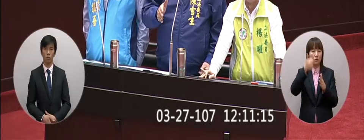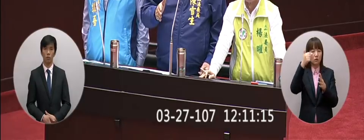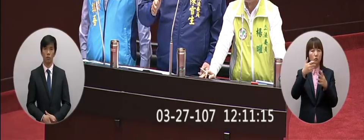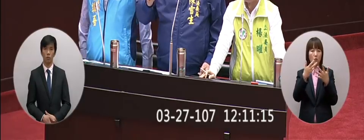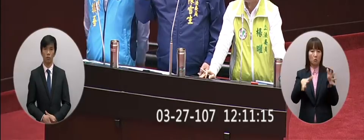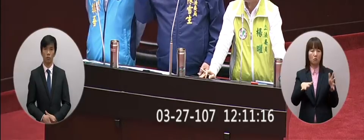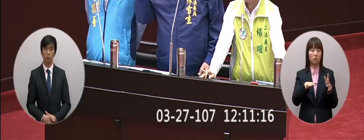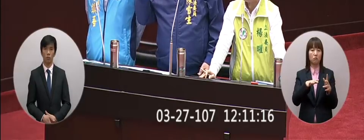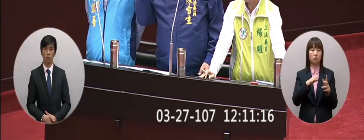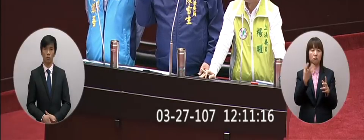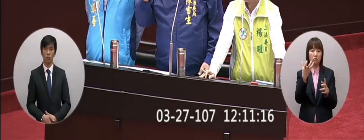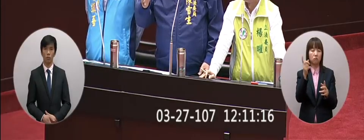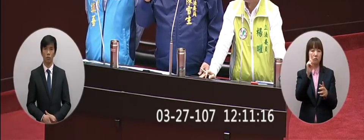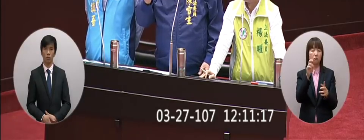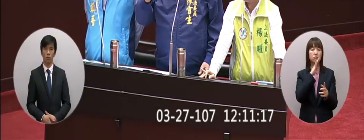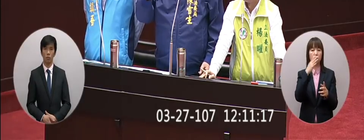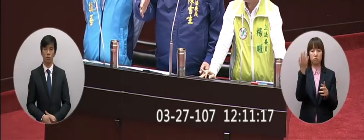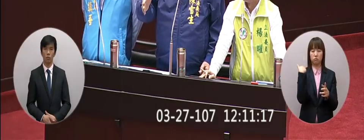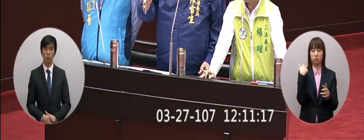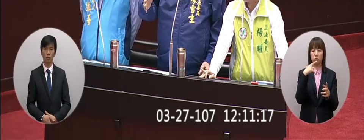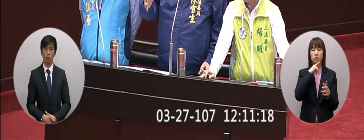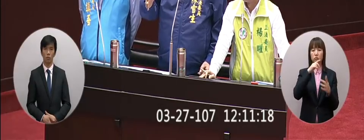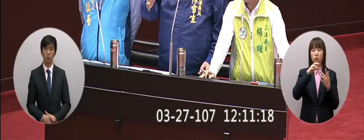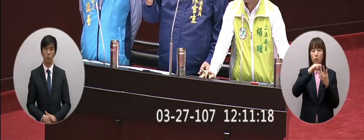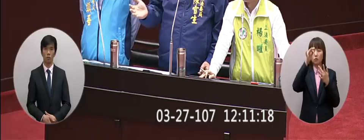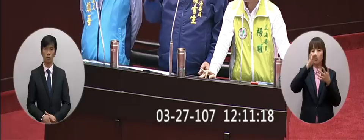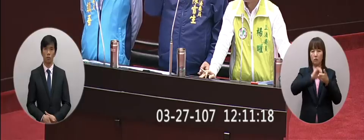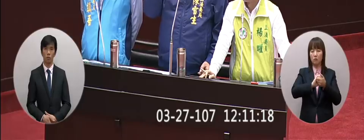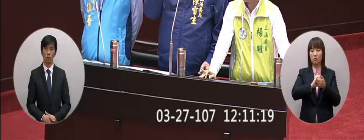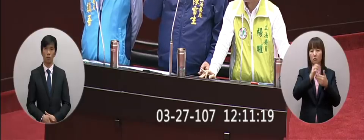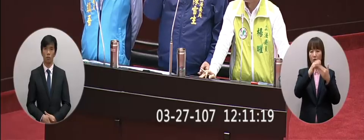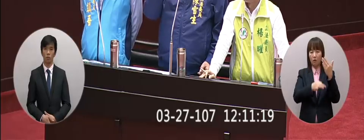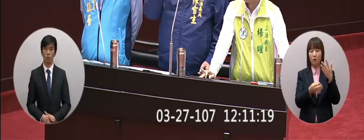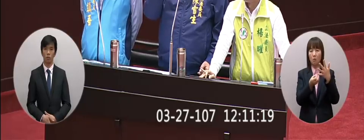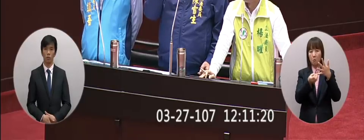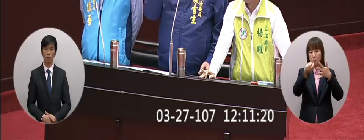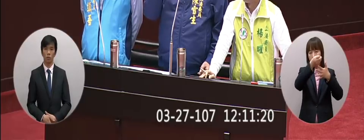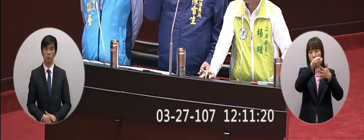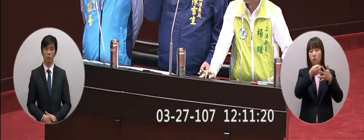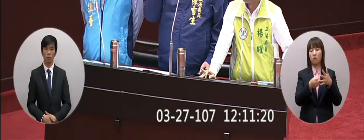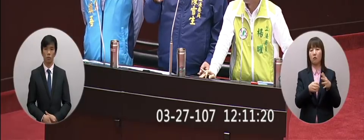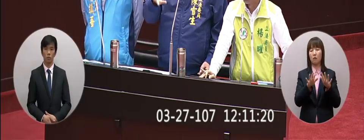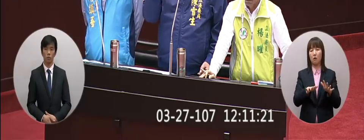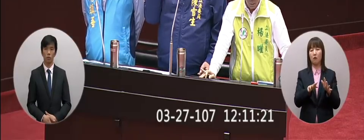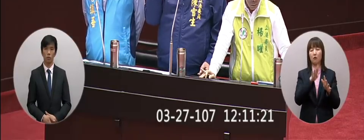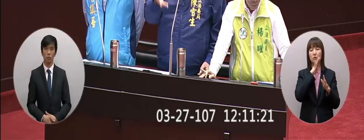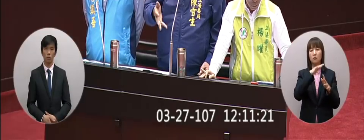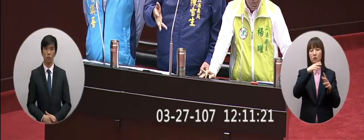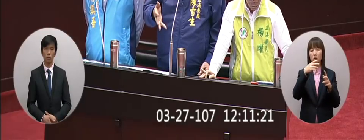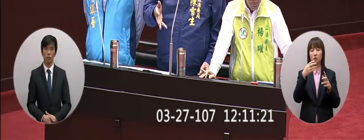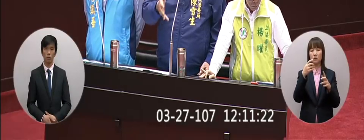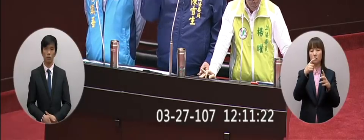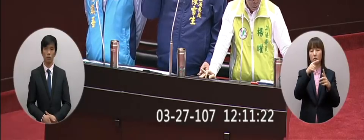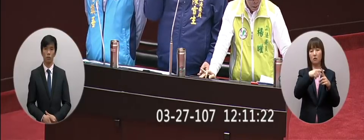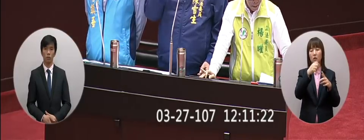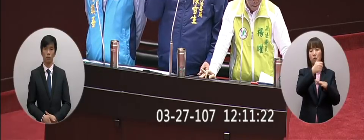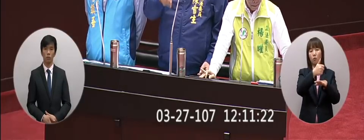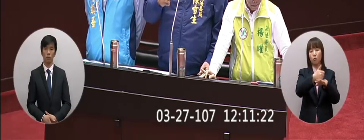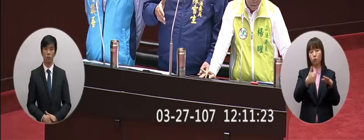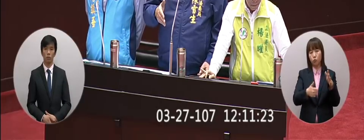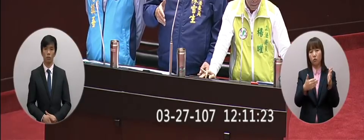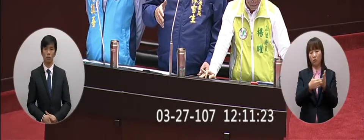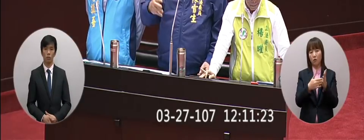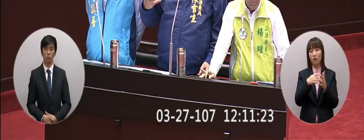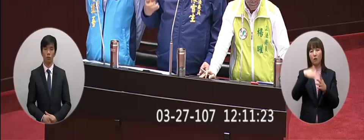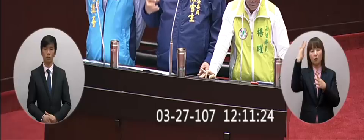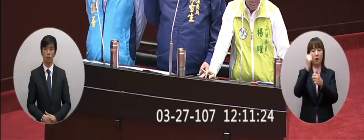大部分都是之前权力资格考试上来的。 那这一批人下去以后呢，高